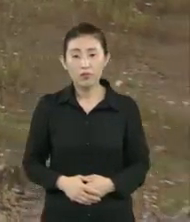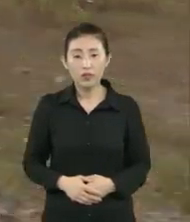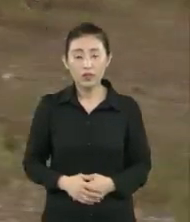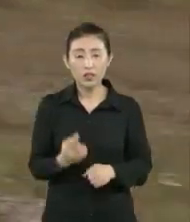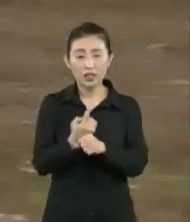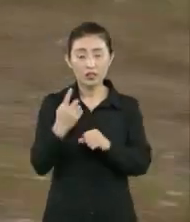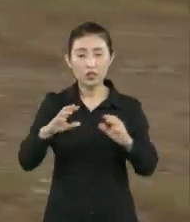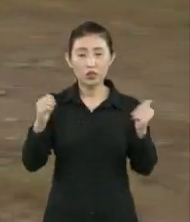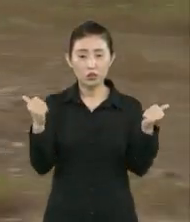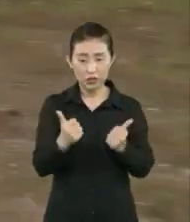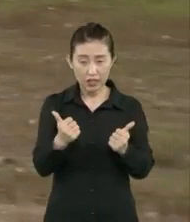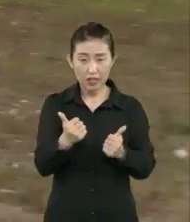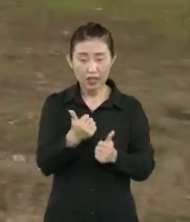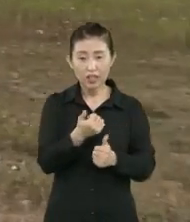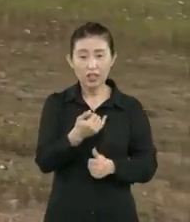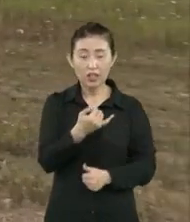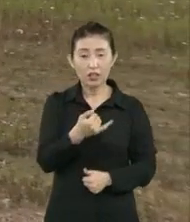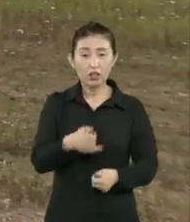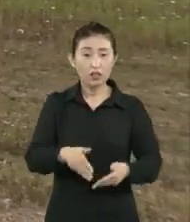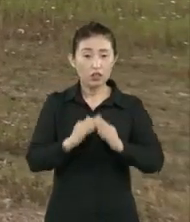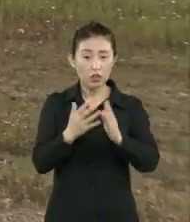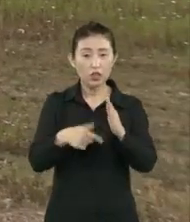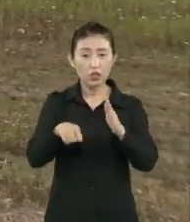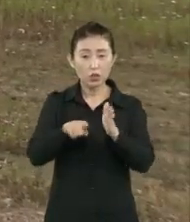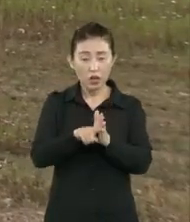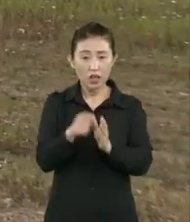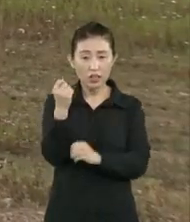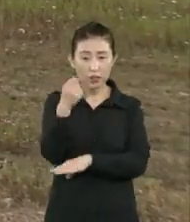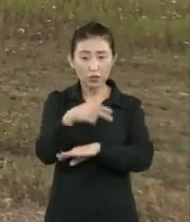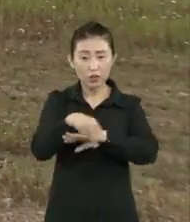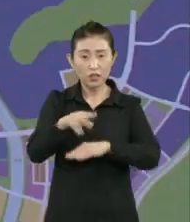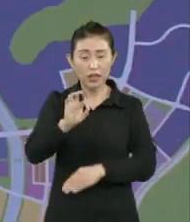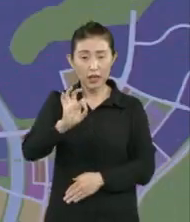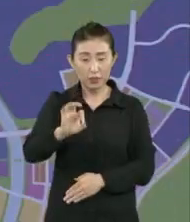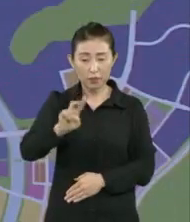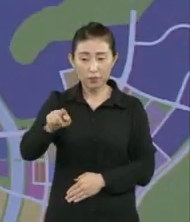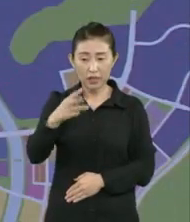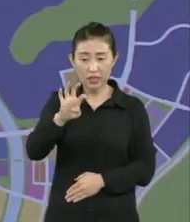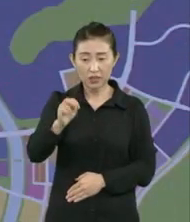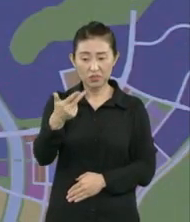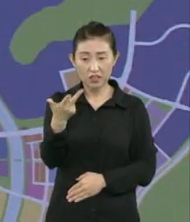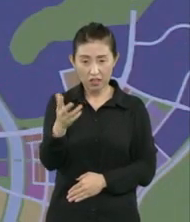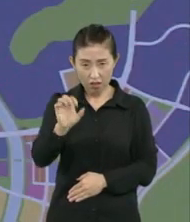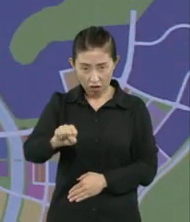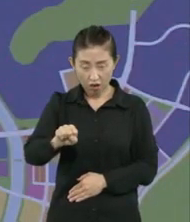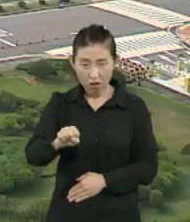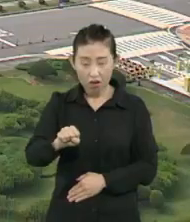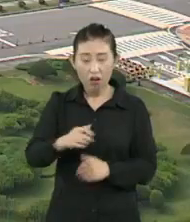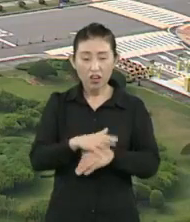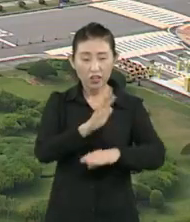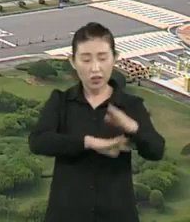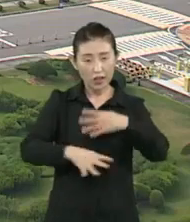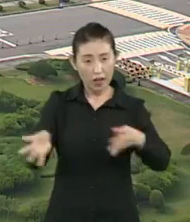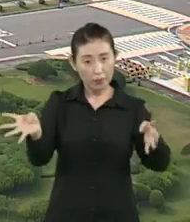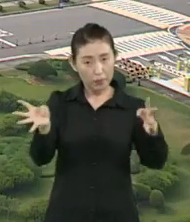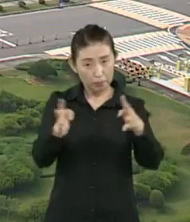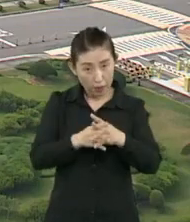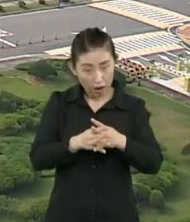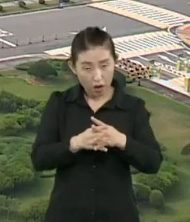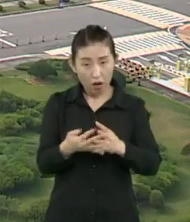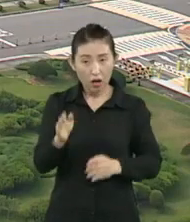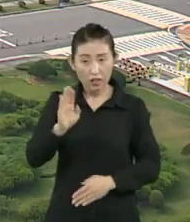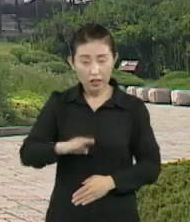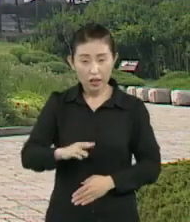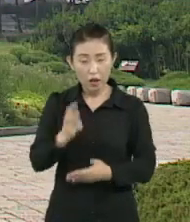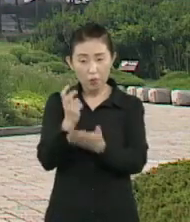질환의 국회 중 사당 설치를 위한 기본설계 b 147억 원 이 여야 합의로 통과되지 만 국회법 개정안이